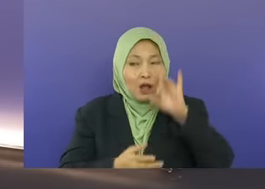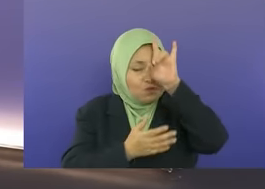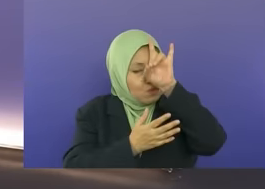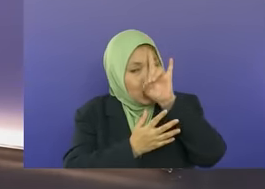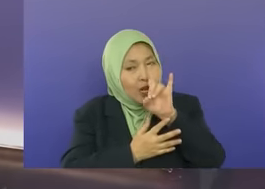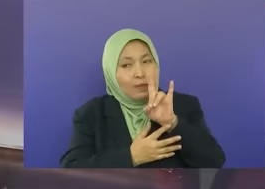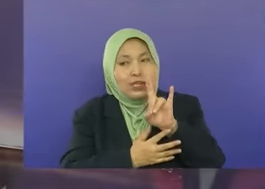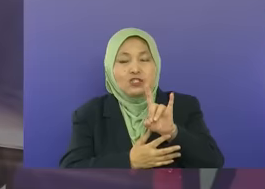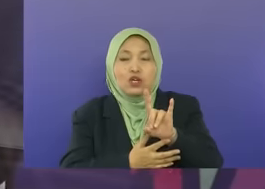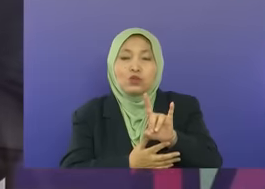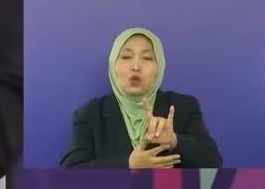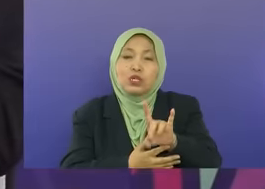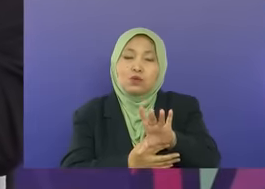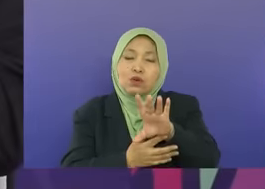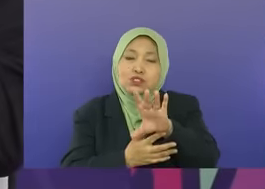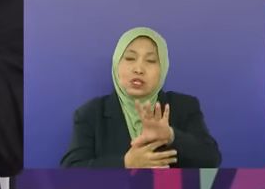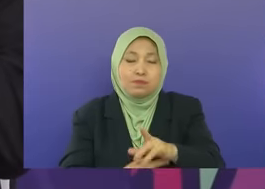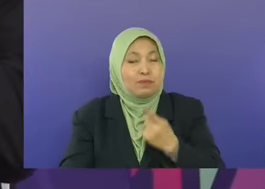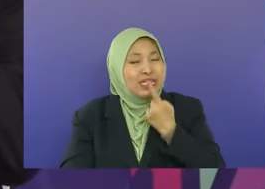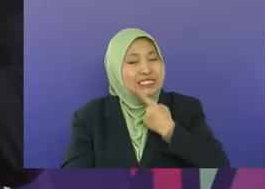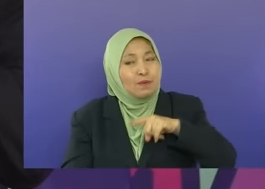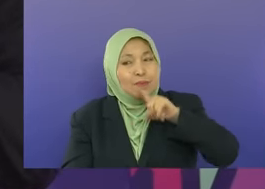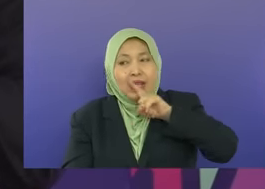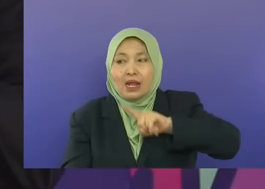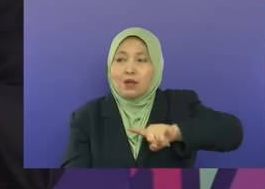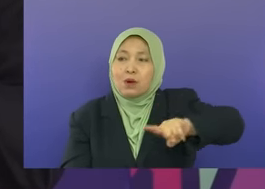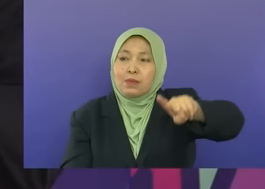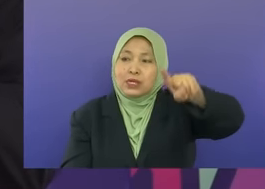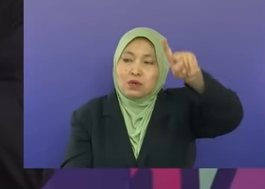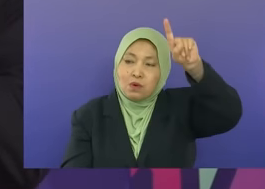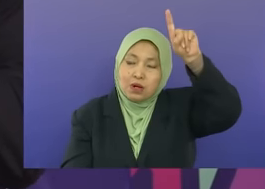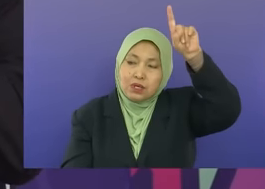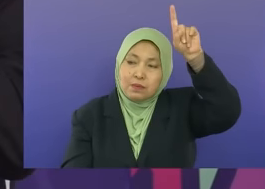syaiton nirojim Bismillahirrahmanirrahim